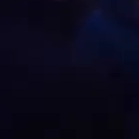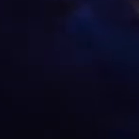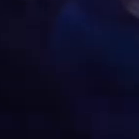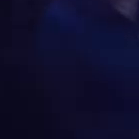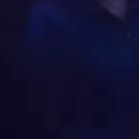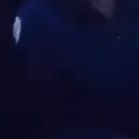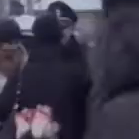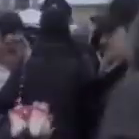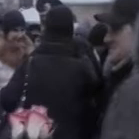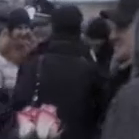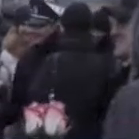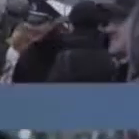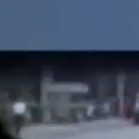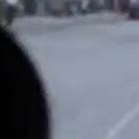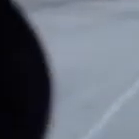Музика